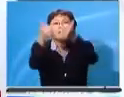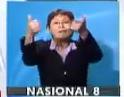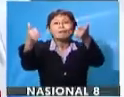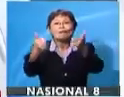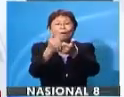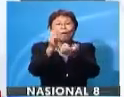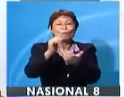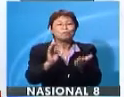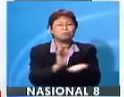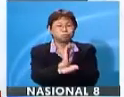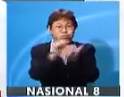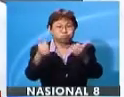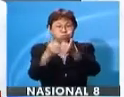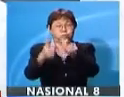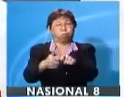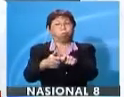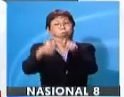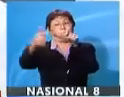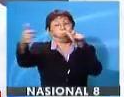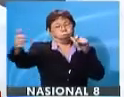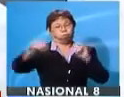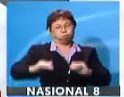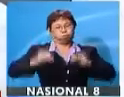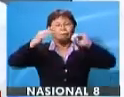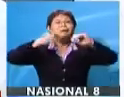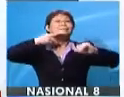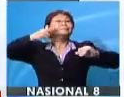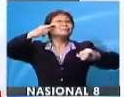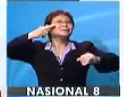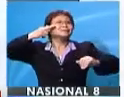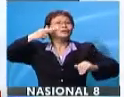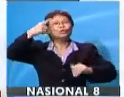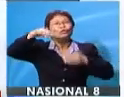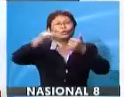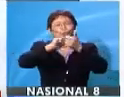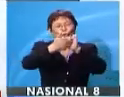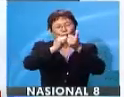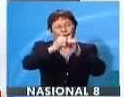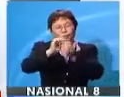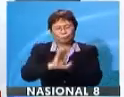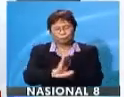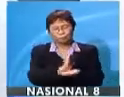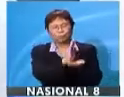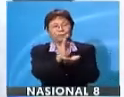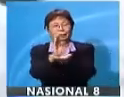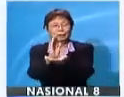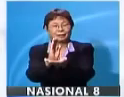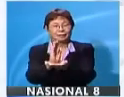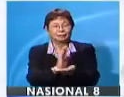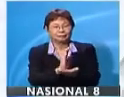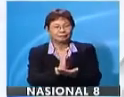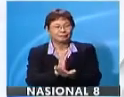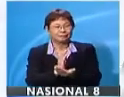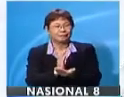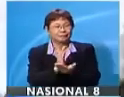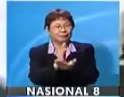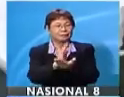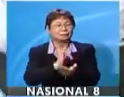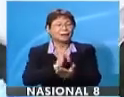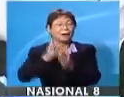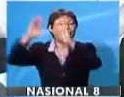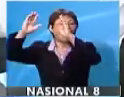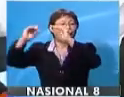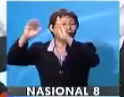paling besar di peringkat remaja untuk sukan pelayaran. Dan saya